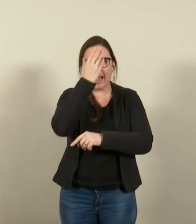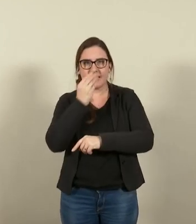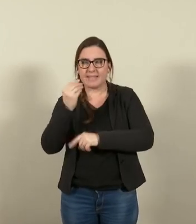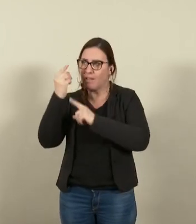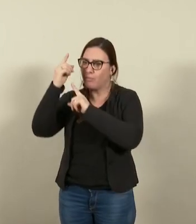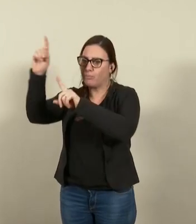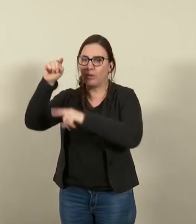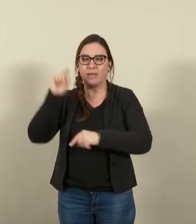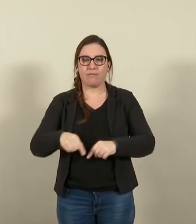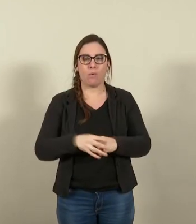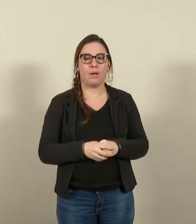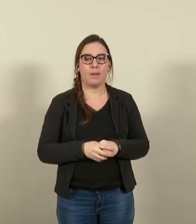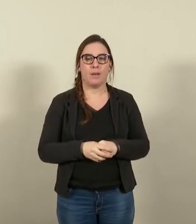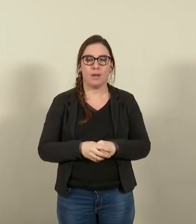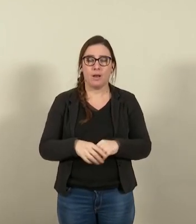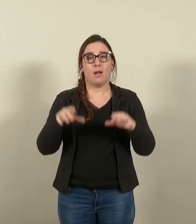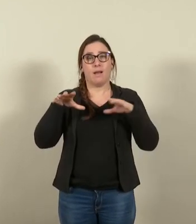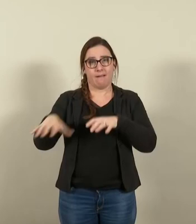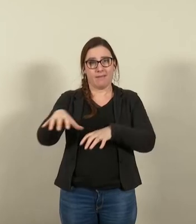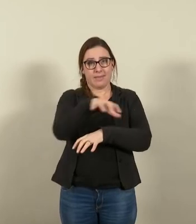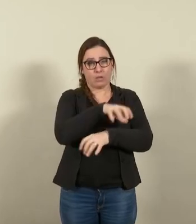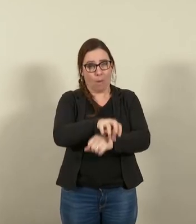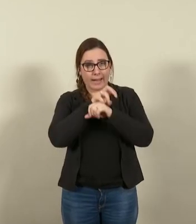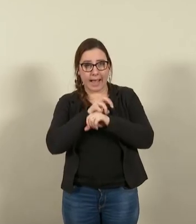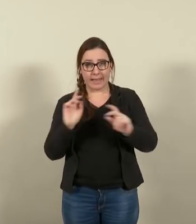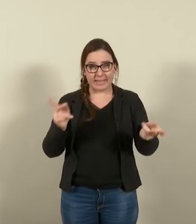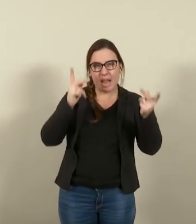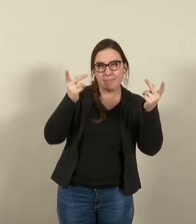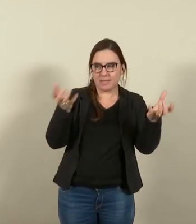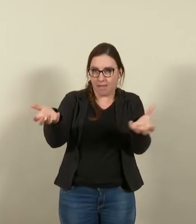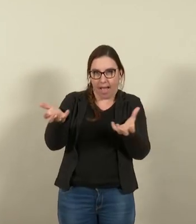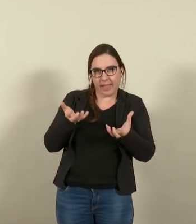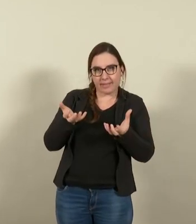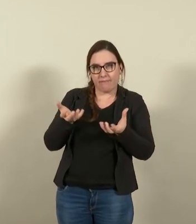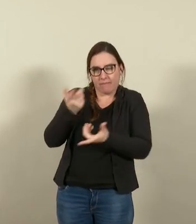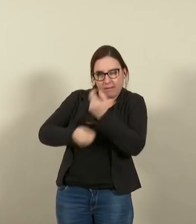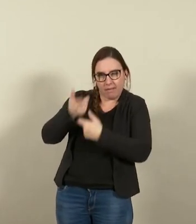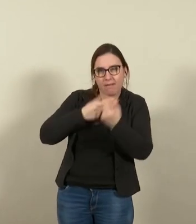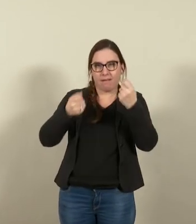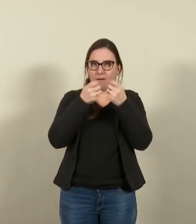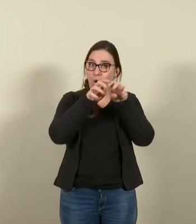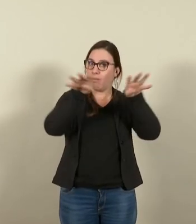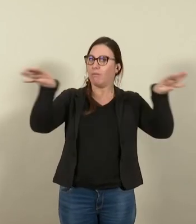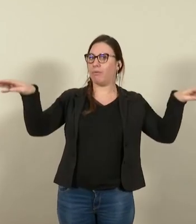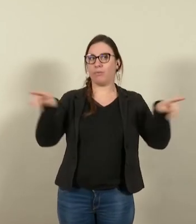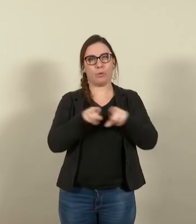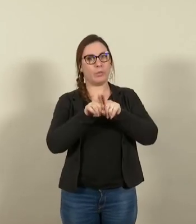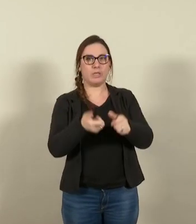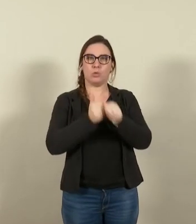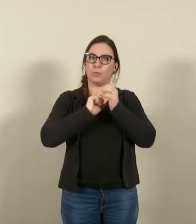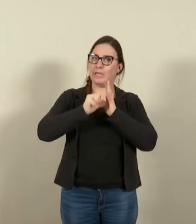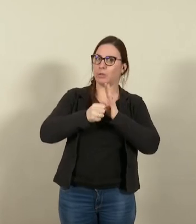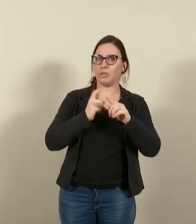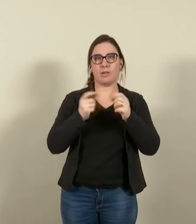l'État pour que Grenoble et donc son territoire maintienne son dynamisme son attractivité son rayonnement essentiel donc à son identité et à son